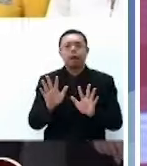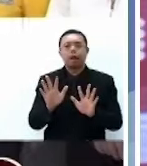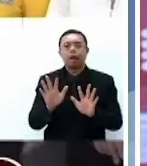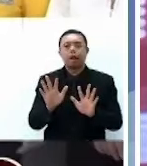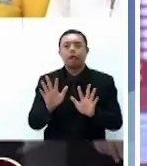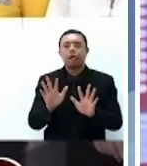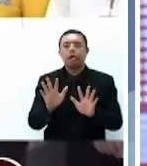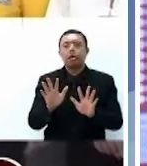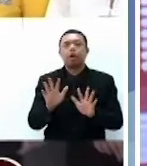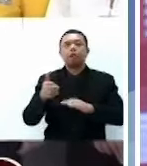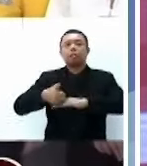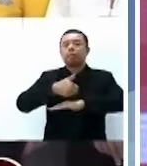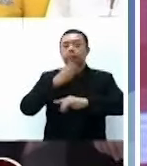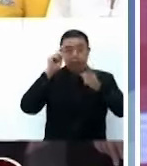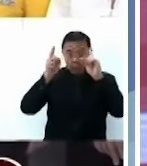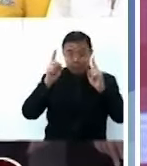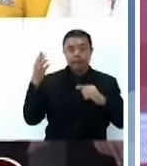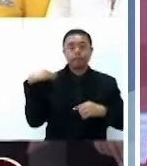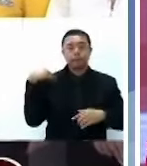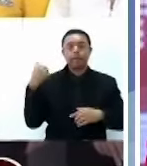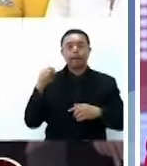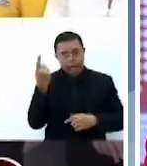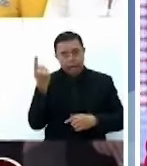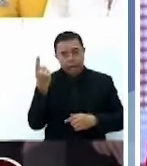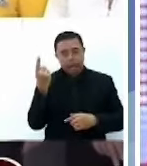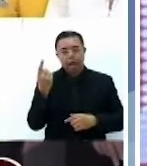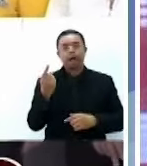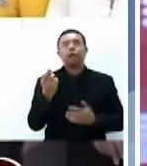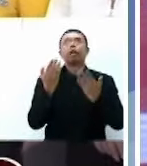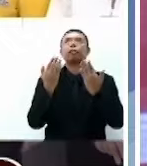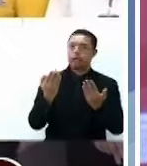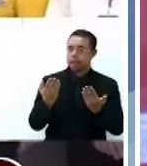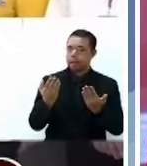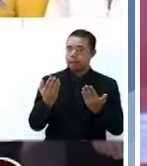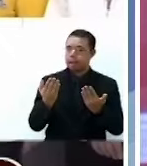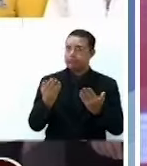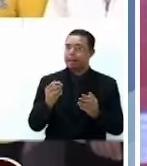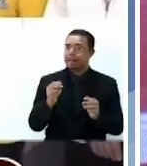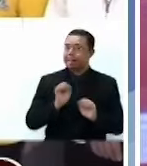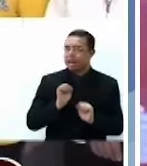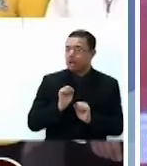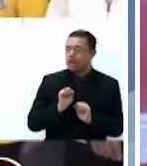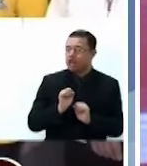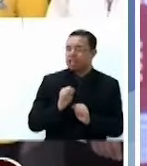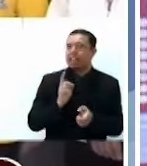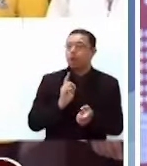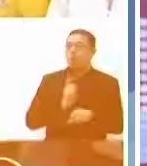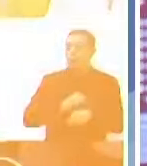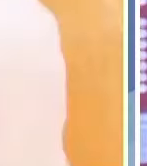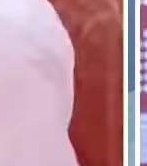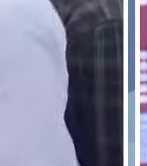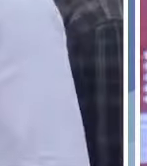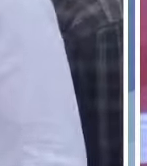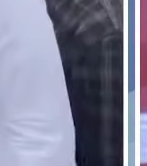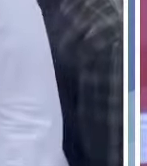kita cermati lagi. Jadi, tax ratio 23% ini tentunya